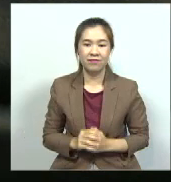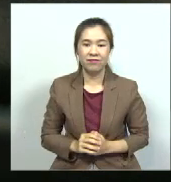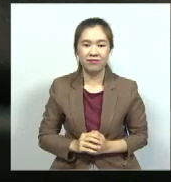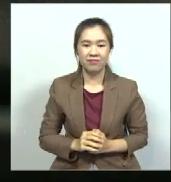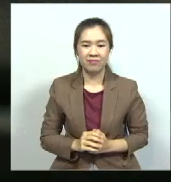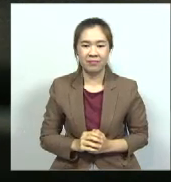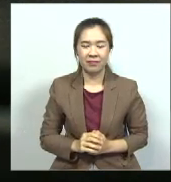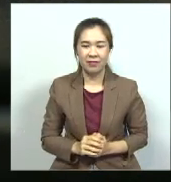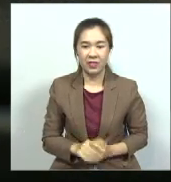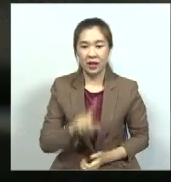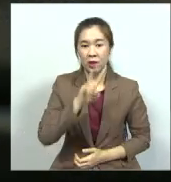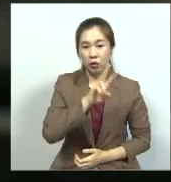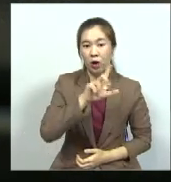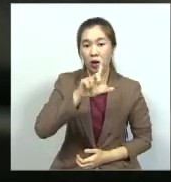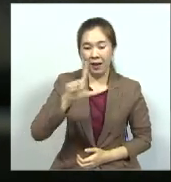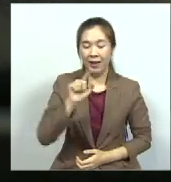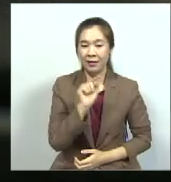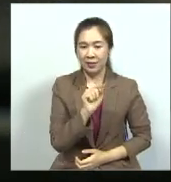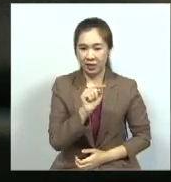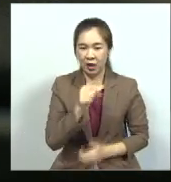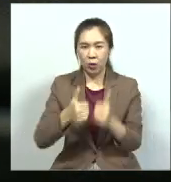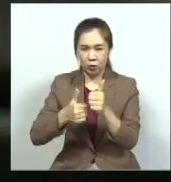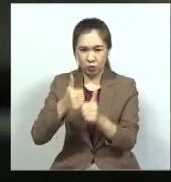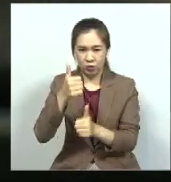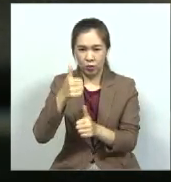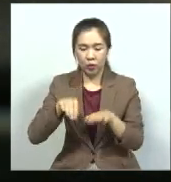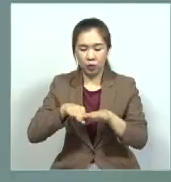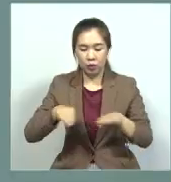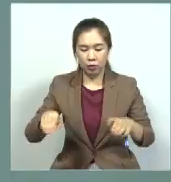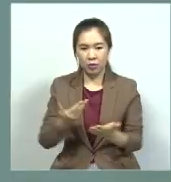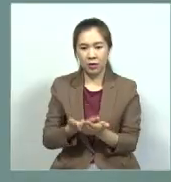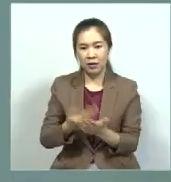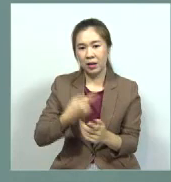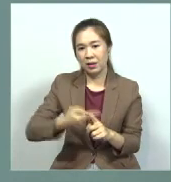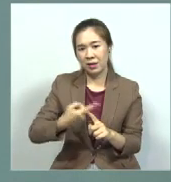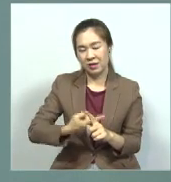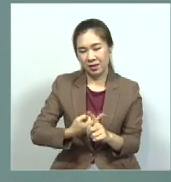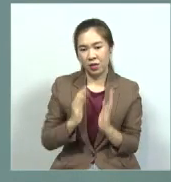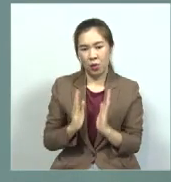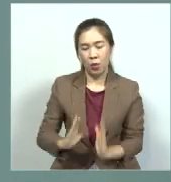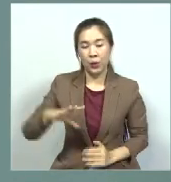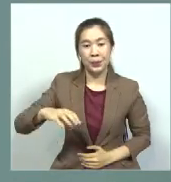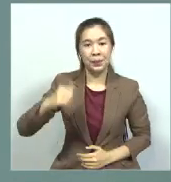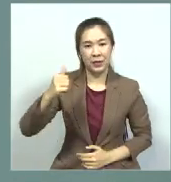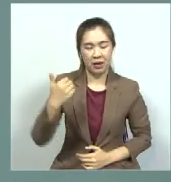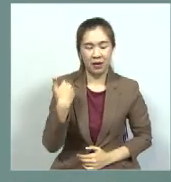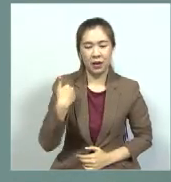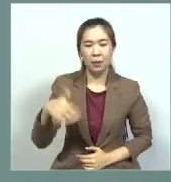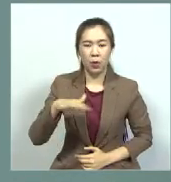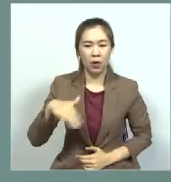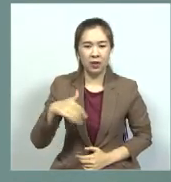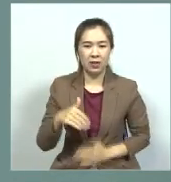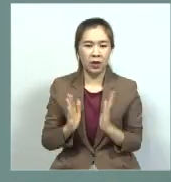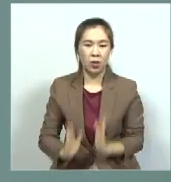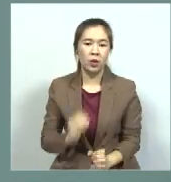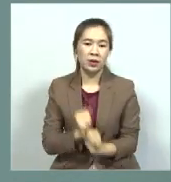ซึ่งระดับวงเงิน2ล้านบาทเนี่ยยังถือว่าสูงกว่าฐานรายได้เฉลี่ยของคนเมืองที่ปกติแล้วเนี่ยนะคะมนุษย์เ